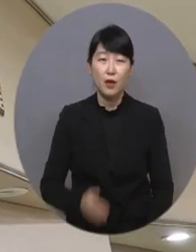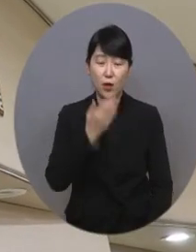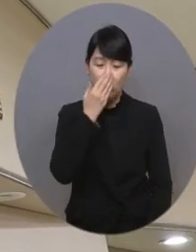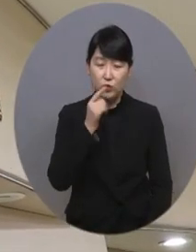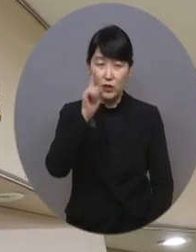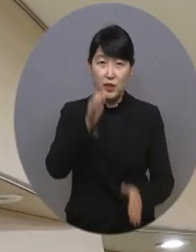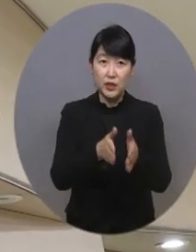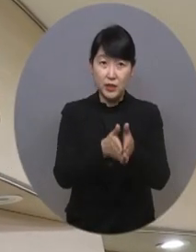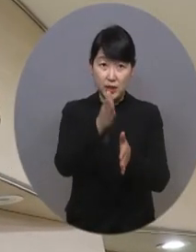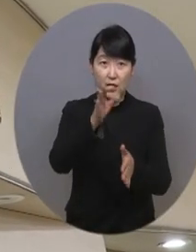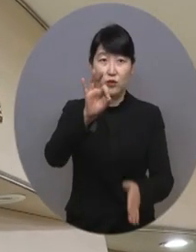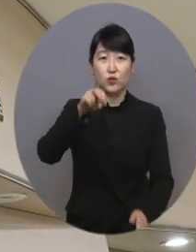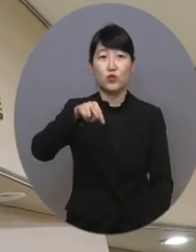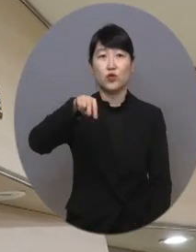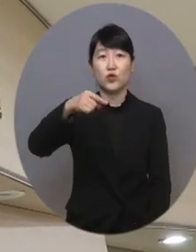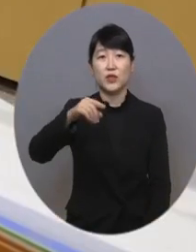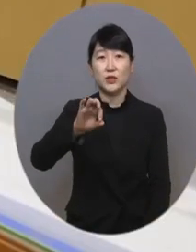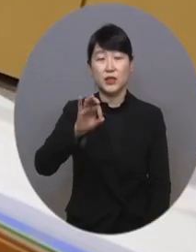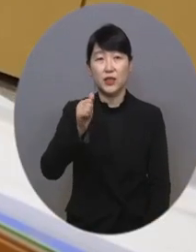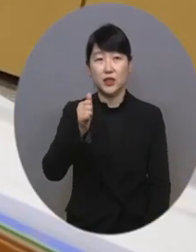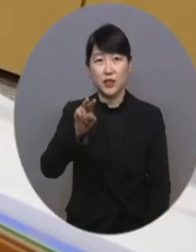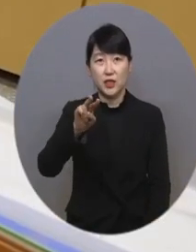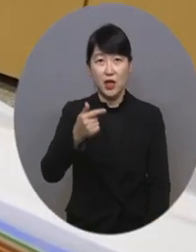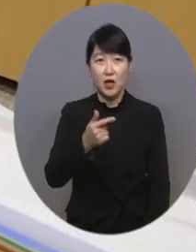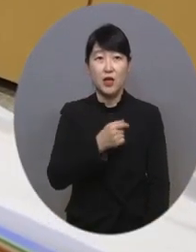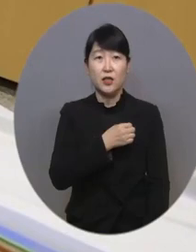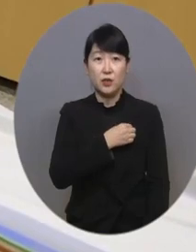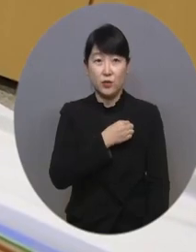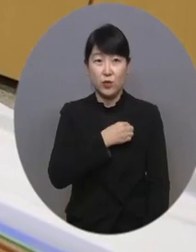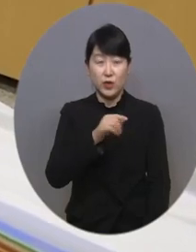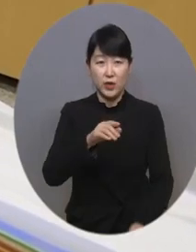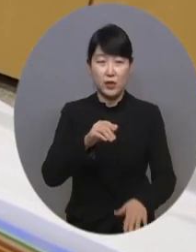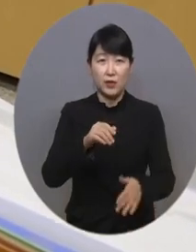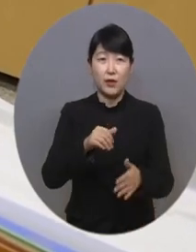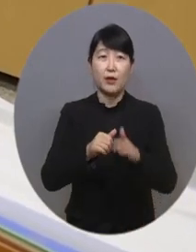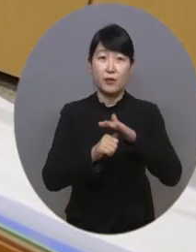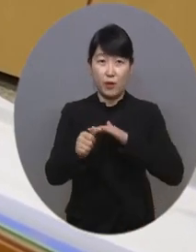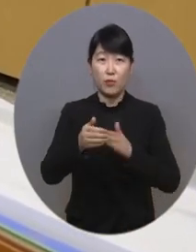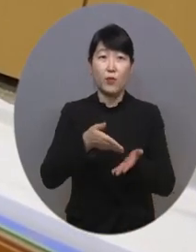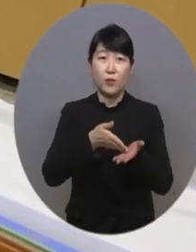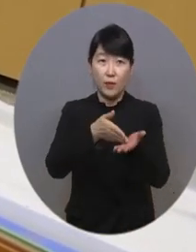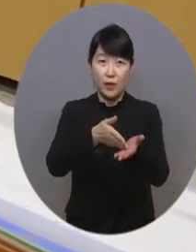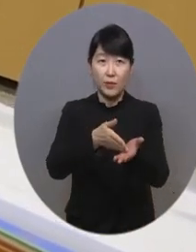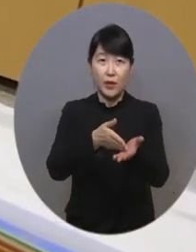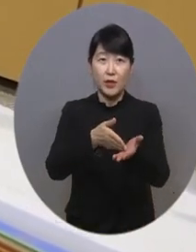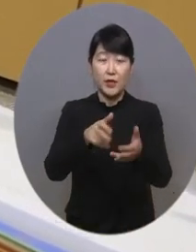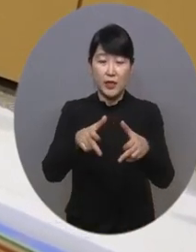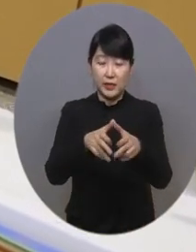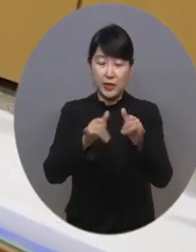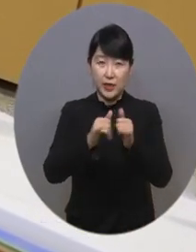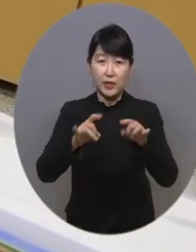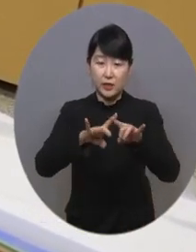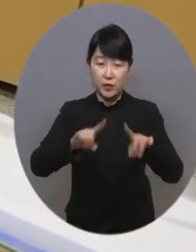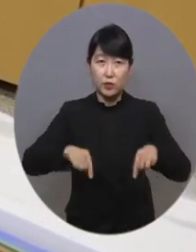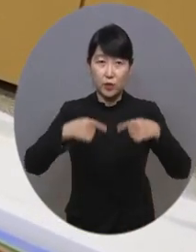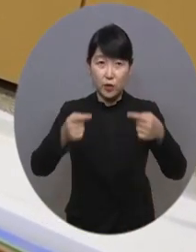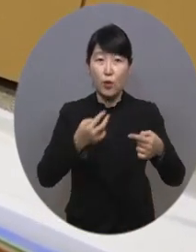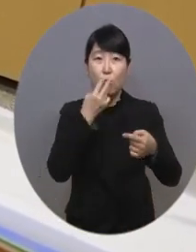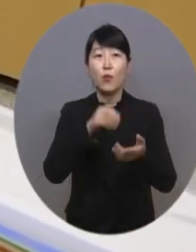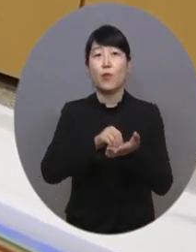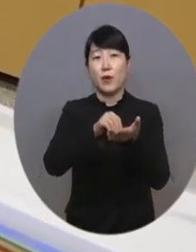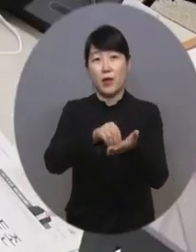순천시의회 유승현 의원이 대표 발의한 순천시 장애인 전동 보조기기 보험 가입 및 지원 조례안이 지난